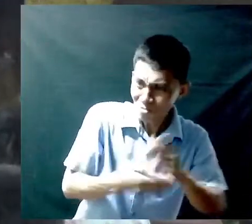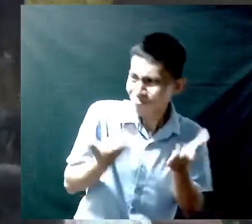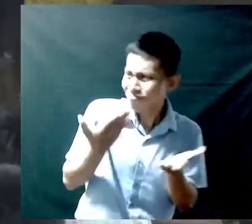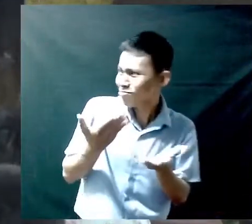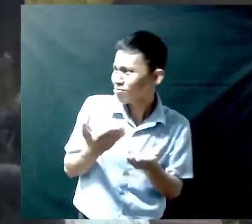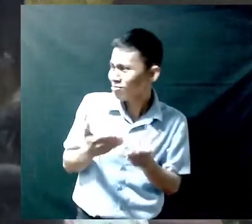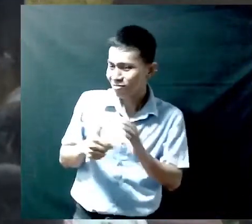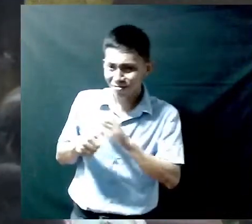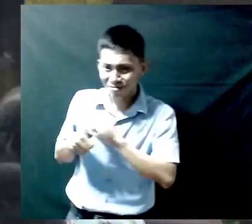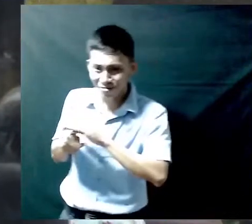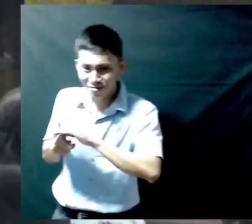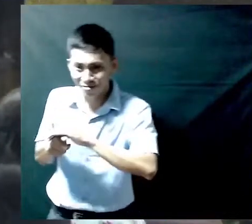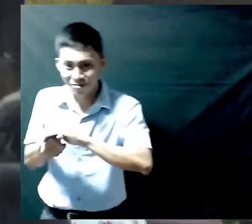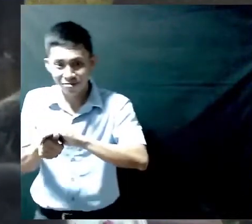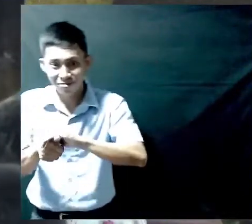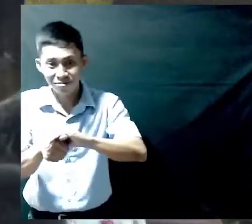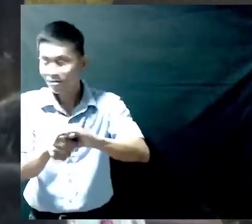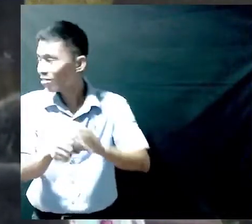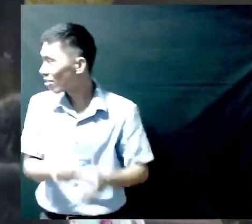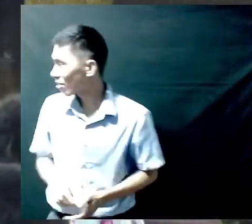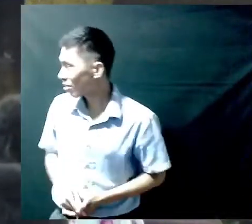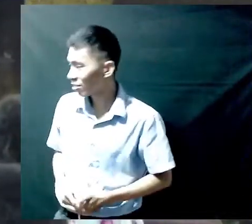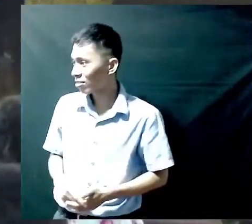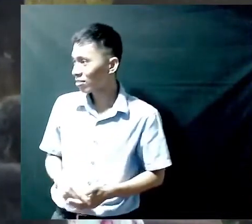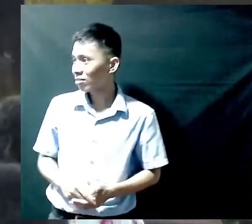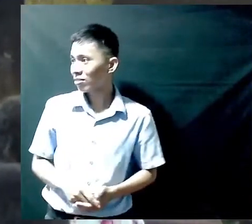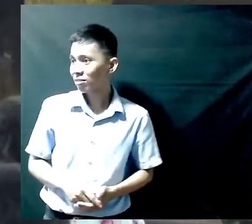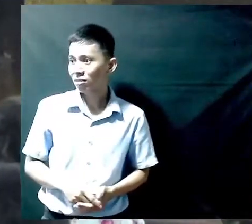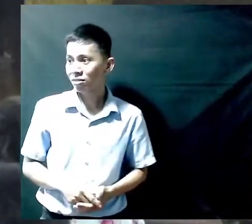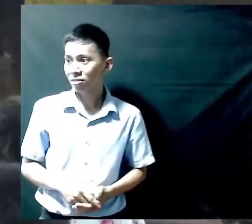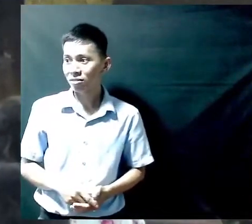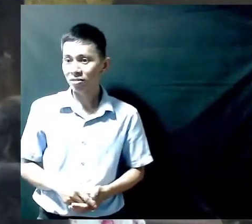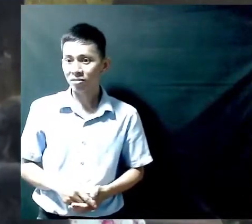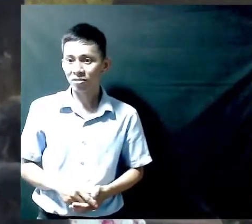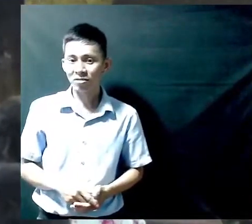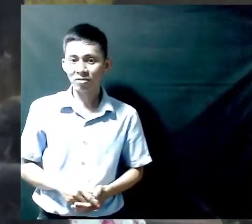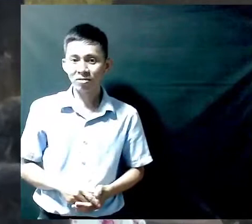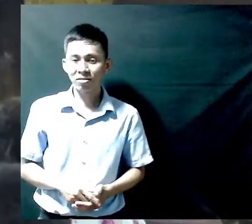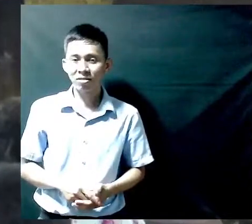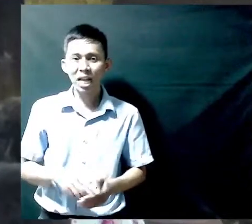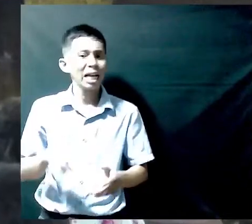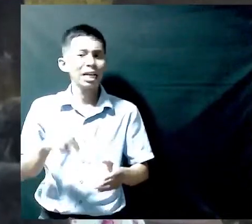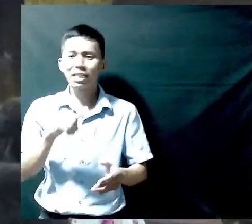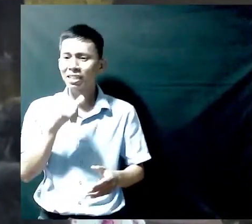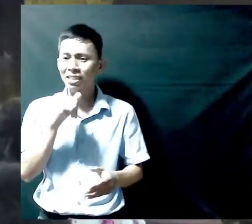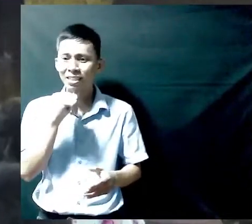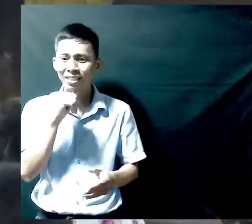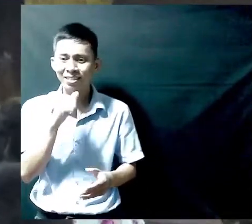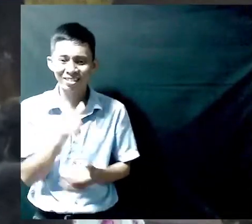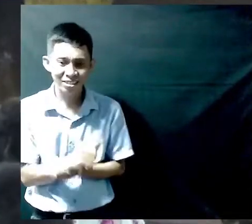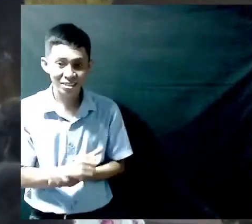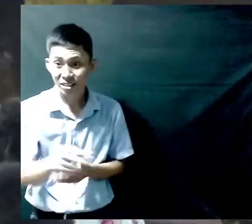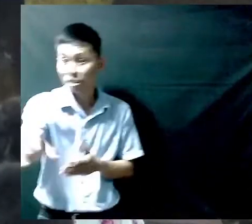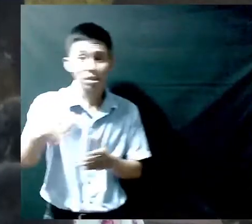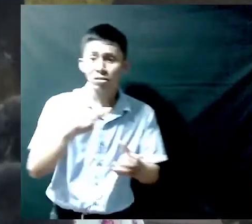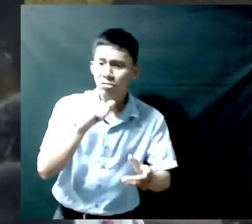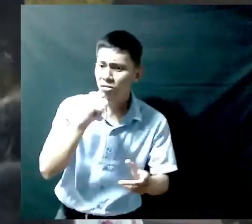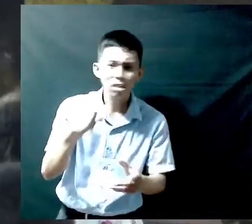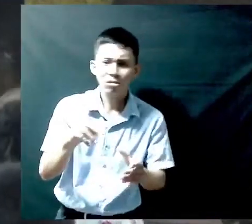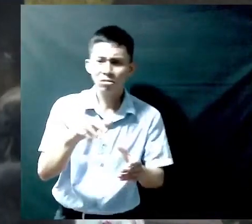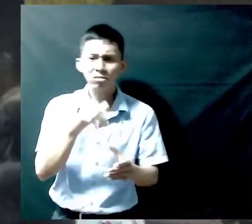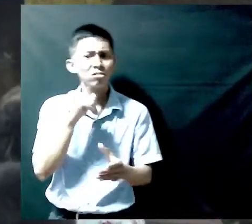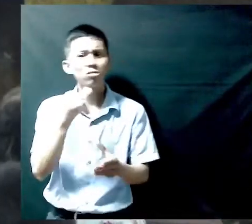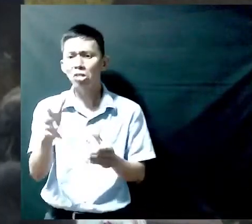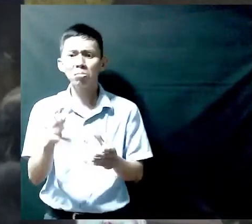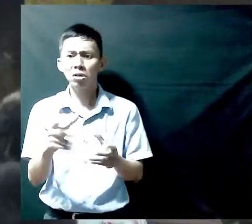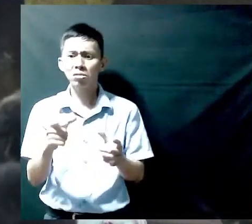naman pabilisan eh. Sa gawain ni Lord, patapatan to. Maraming mabilis na naging tapat na wala rin